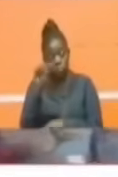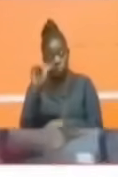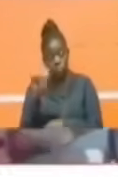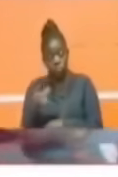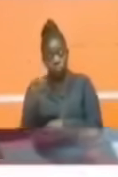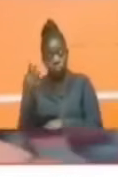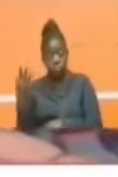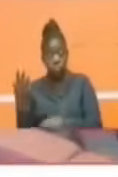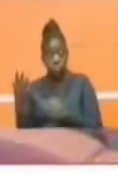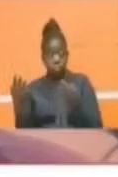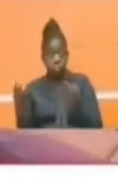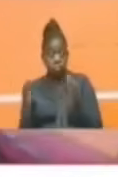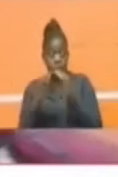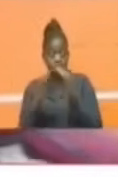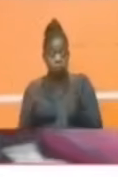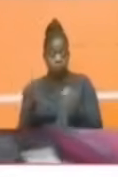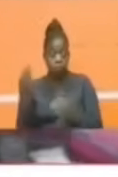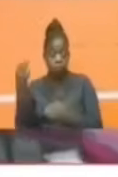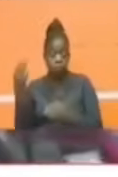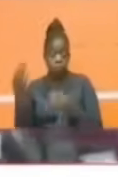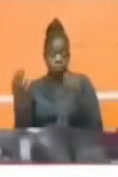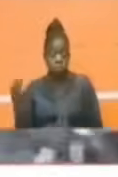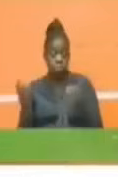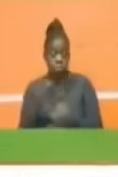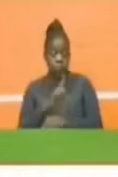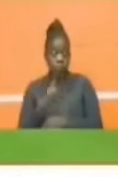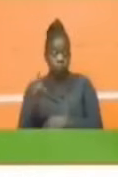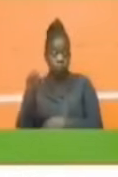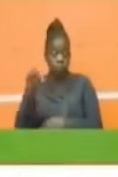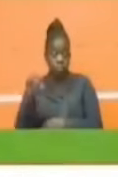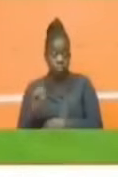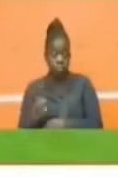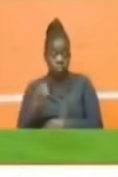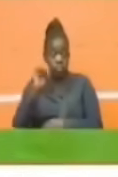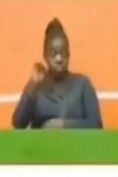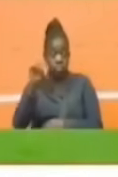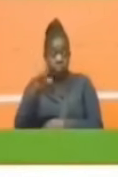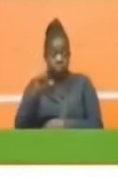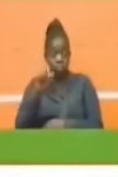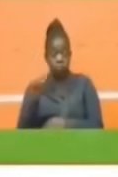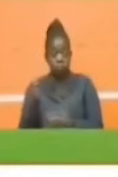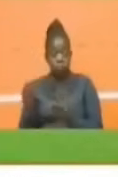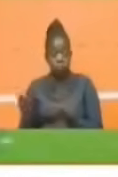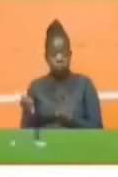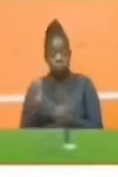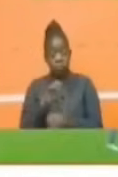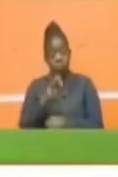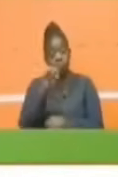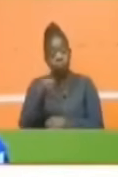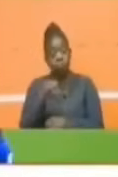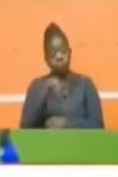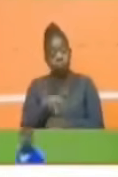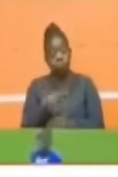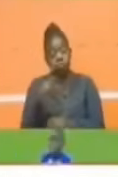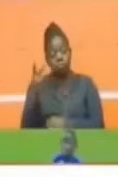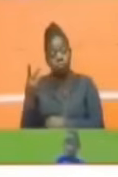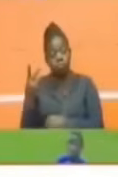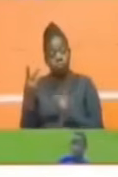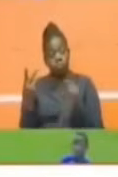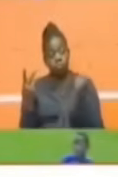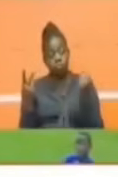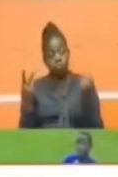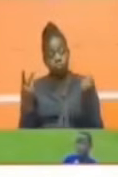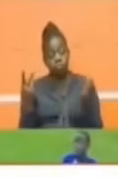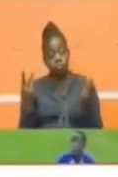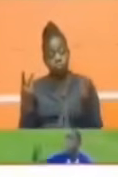wala kwa magana kugoro sato kusatu mbachi kechenda St. Juliana emeze jinja comprehensive kugoro bili kugwelele ata jinja